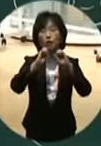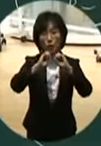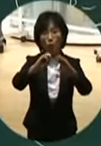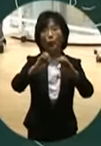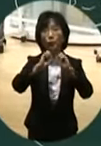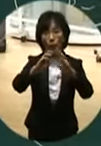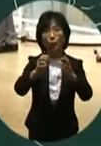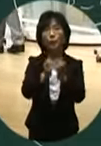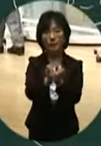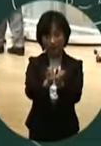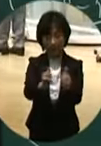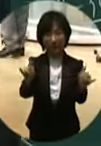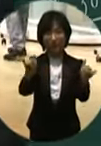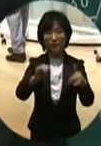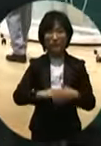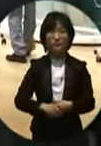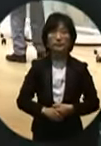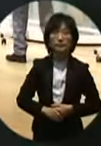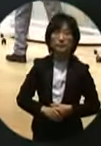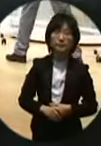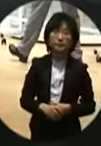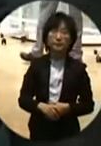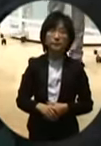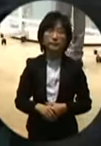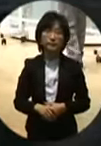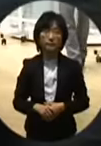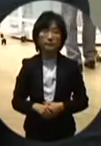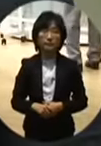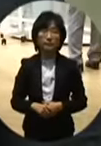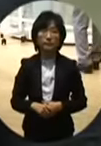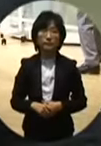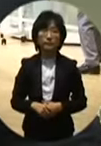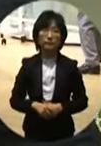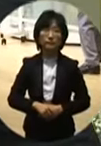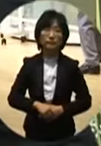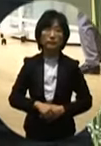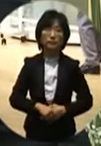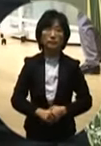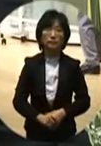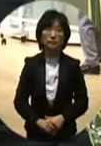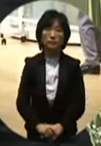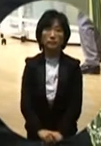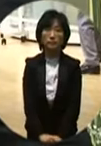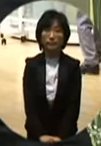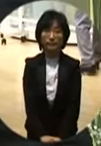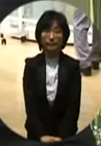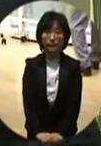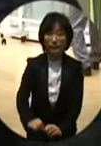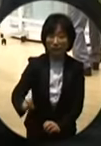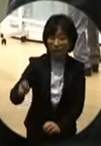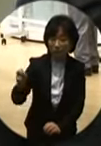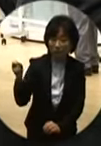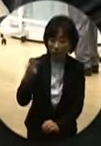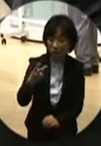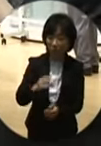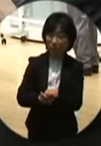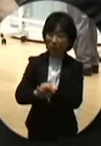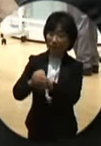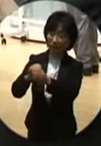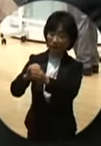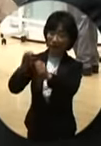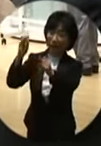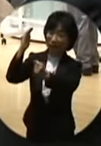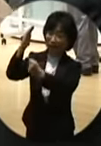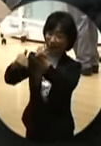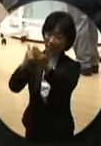evangelist. 그 정도가 아닙니다. Not only that. 하나님은 날마다 전도자에게 최고의